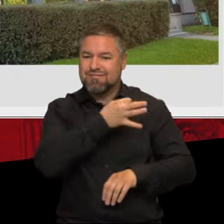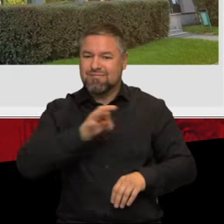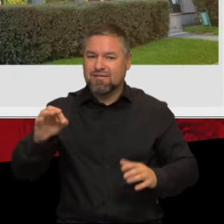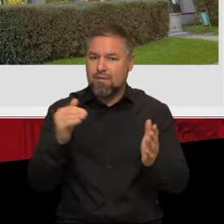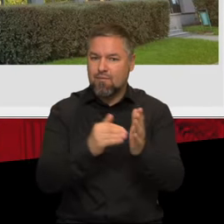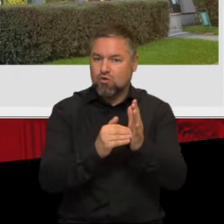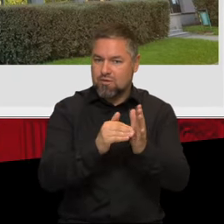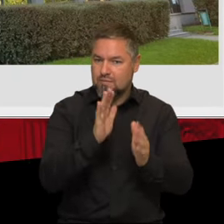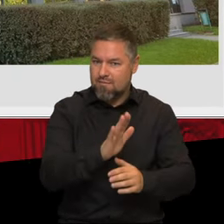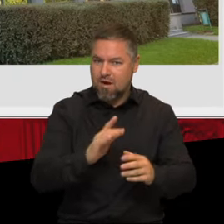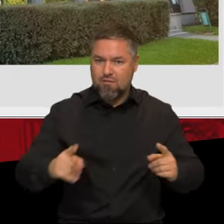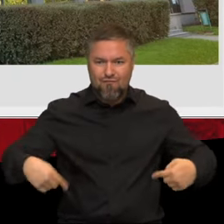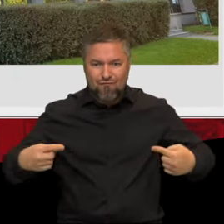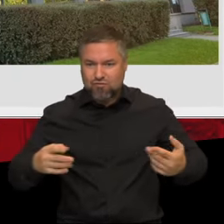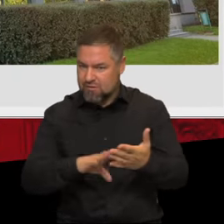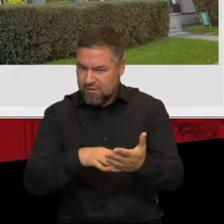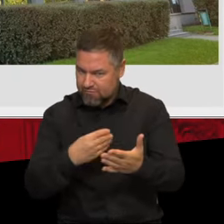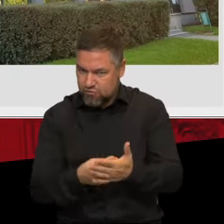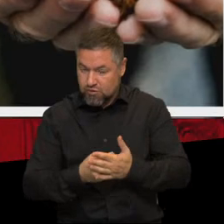szczególnymi potrzebami.